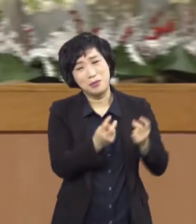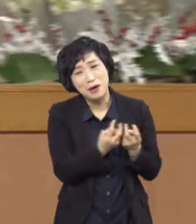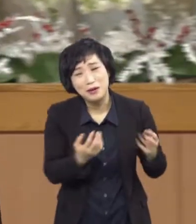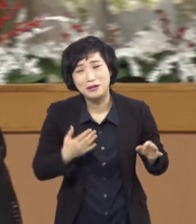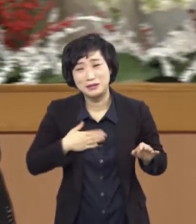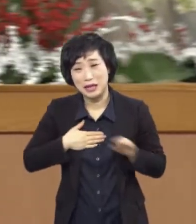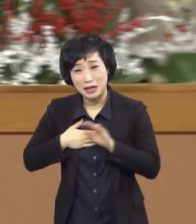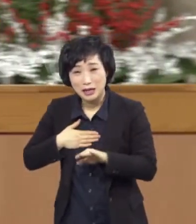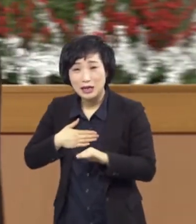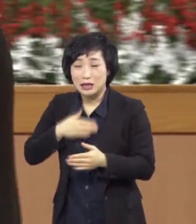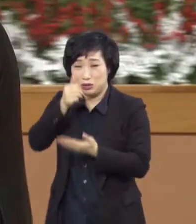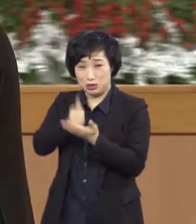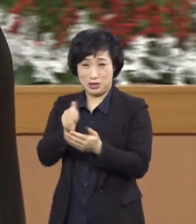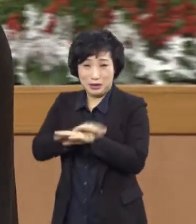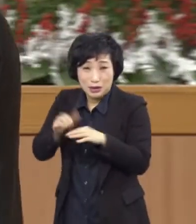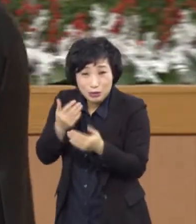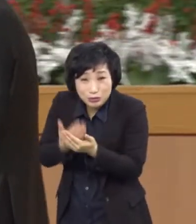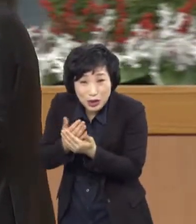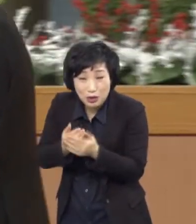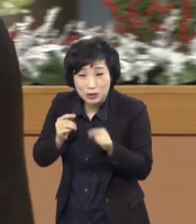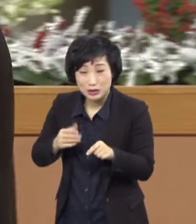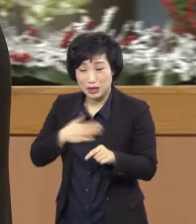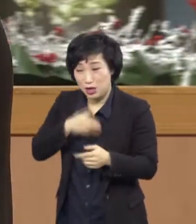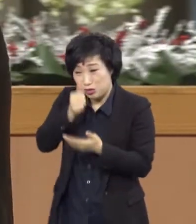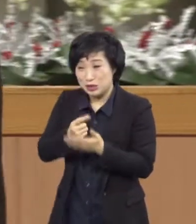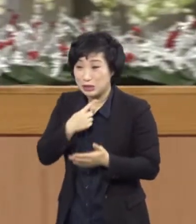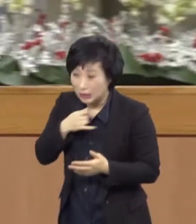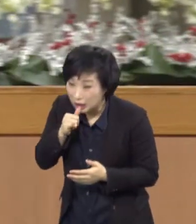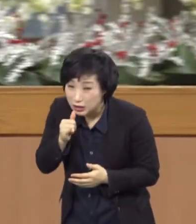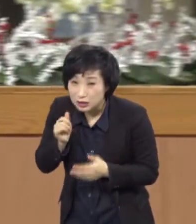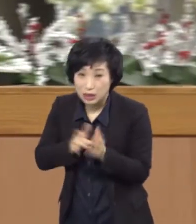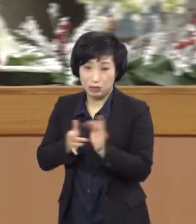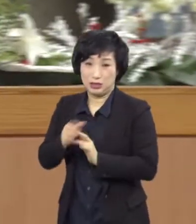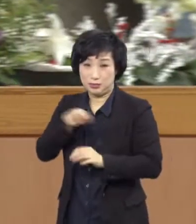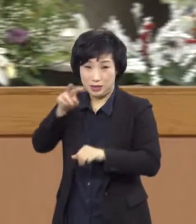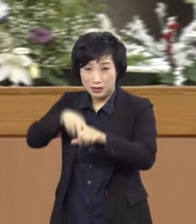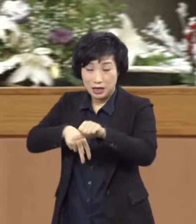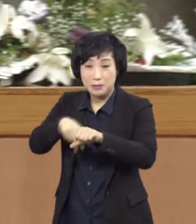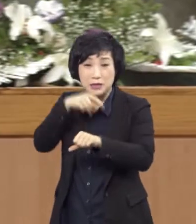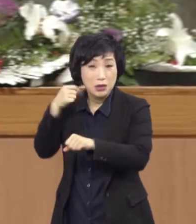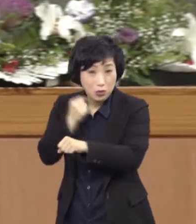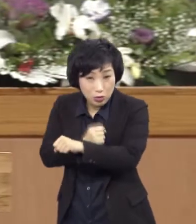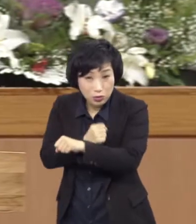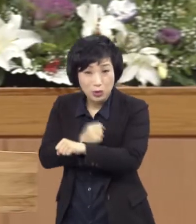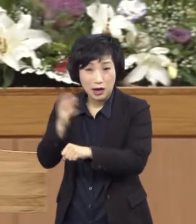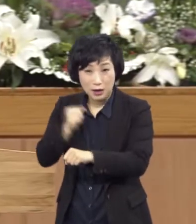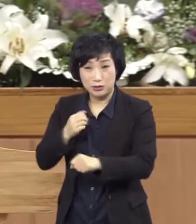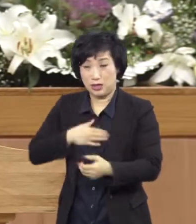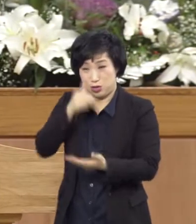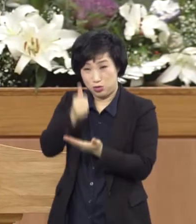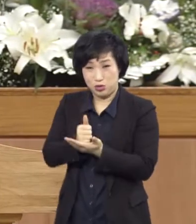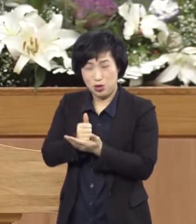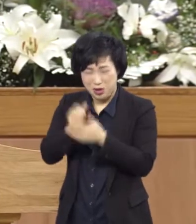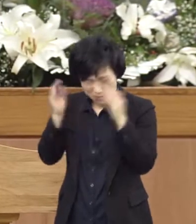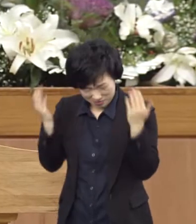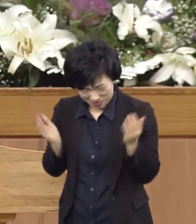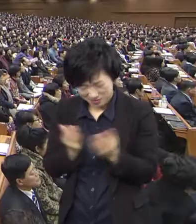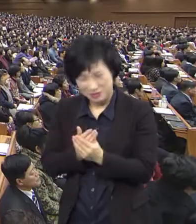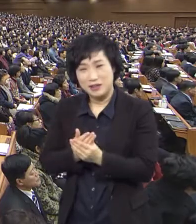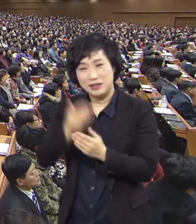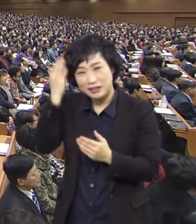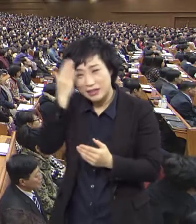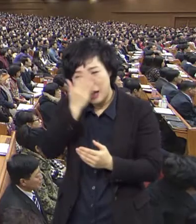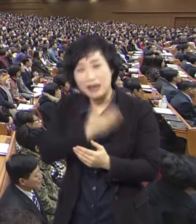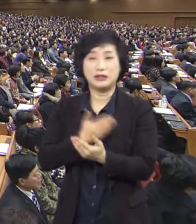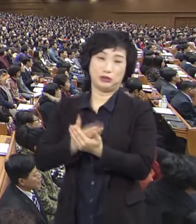죄를 해결해 주세요. 이런 죄를 졌으니 예수님의 십자가의 피의 공로가 내 죄를 무효시켜